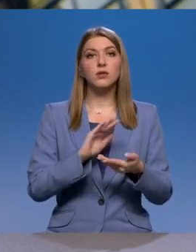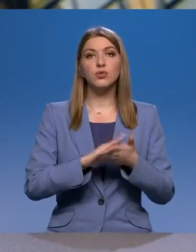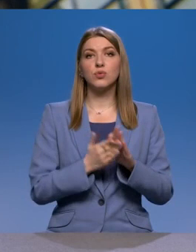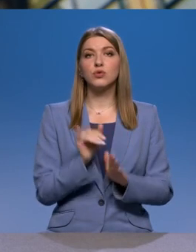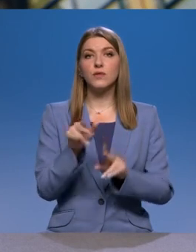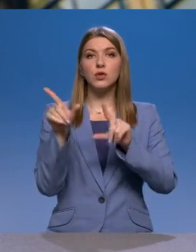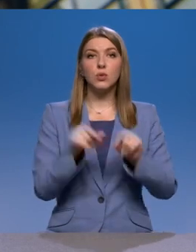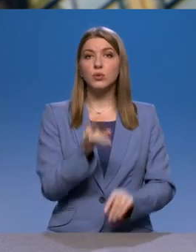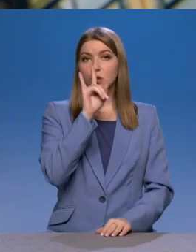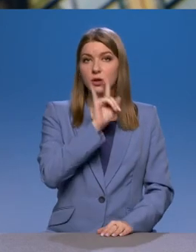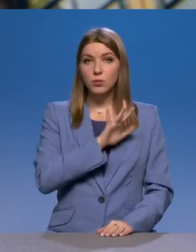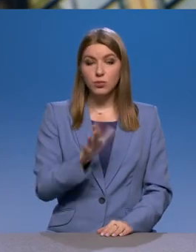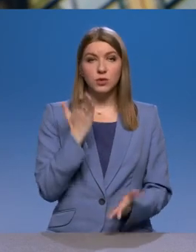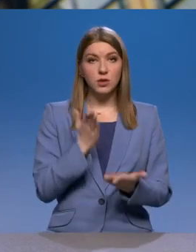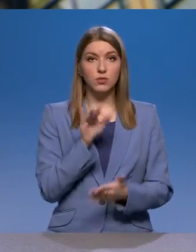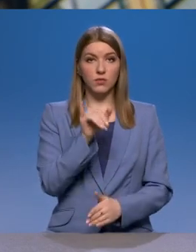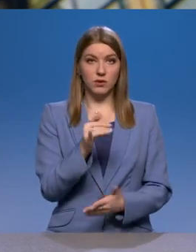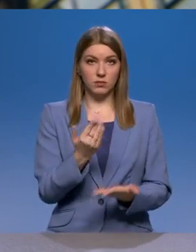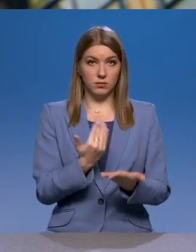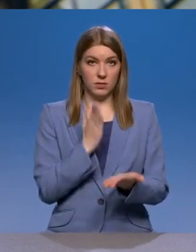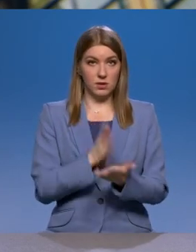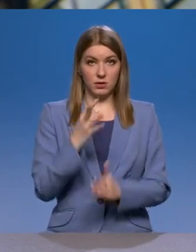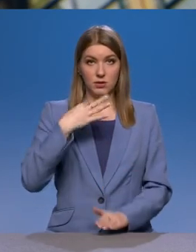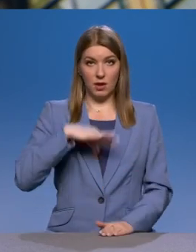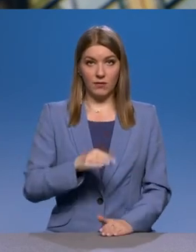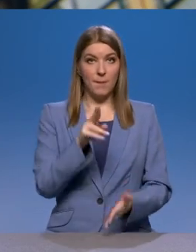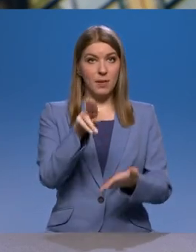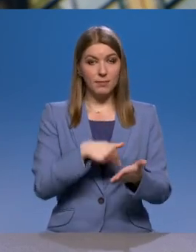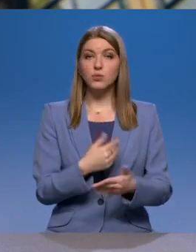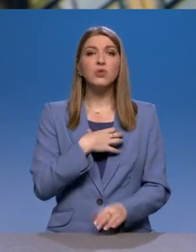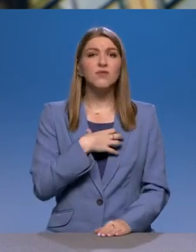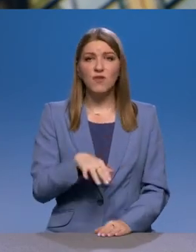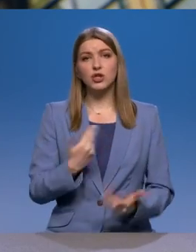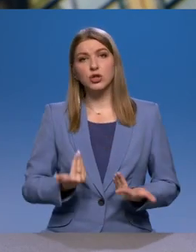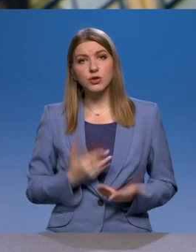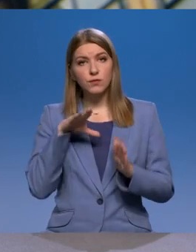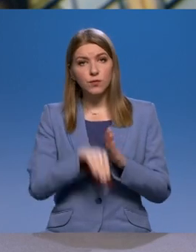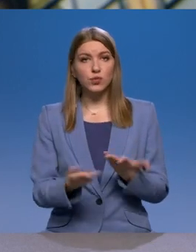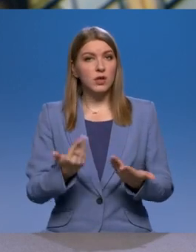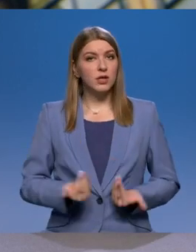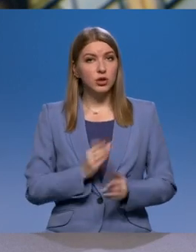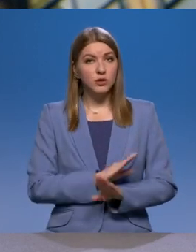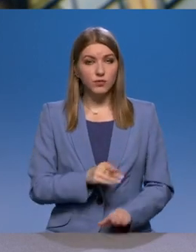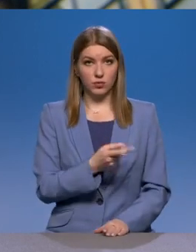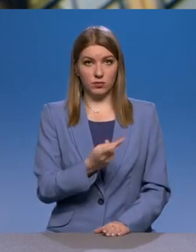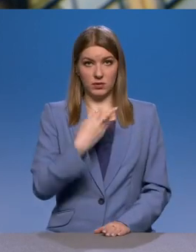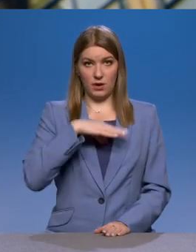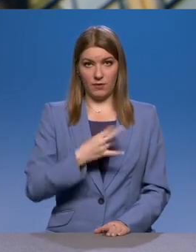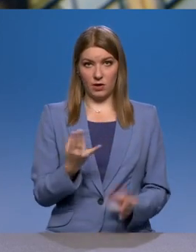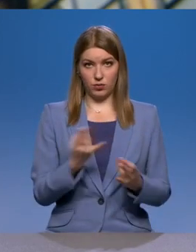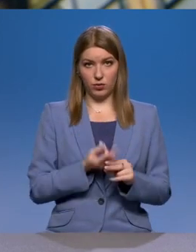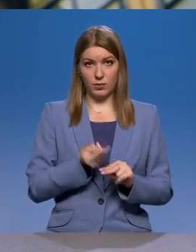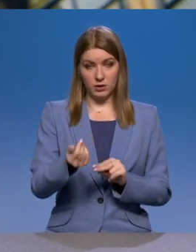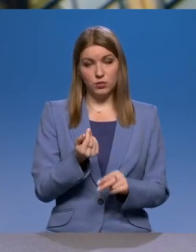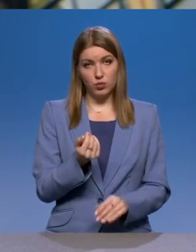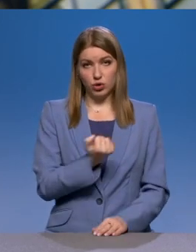прописаны ваши сыновья. И платить, конечно, должно, если они прописаны, да, не важно, что они не живут, они должны за это платить. Это, ну, к сожалению, это имеет место